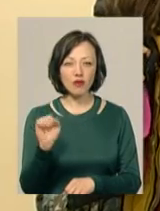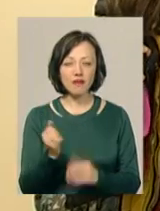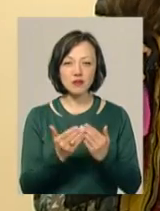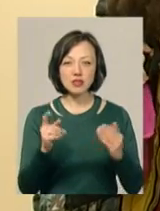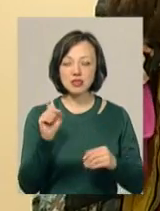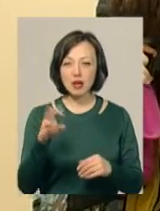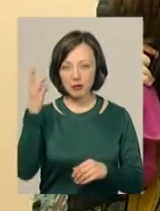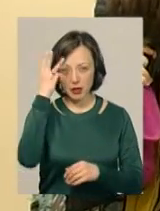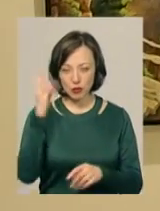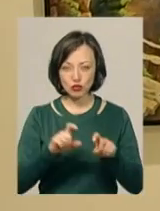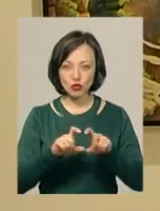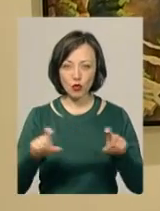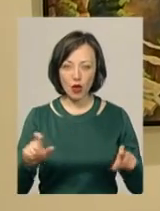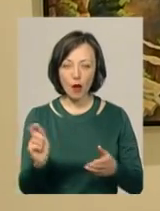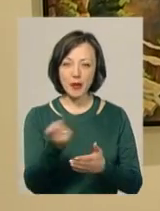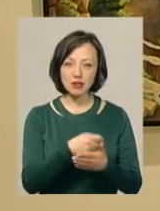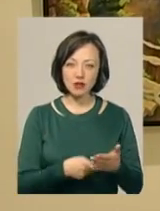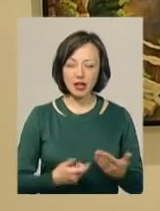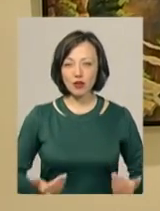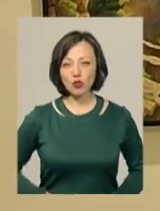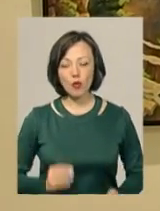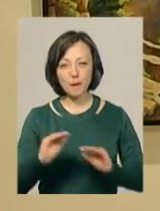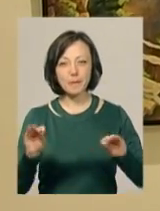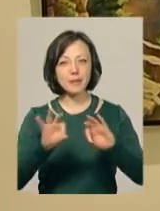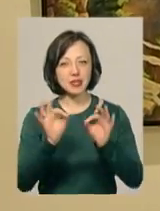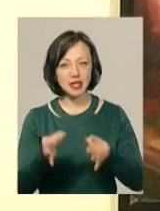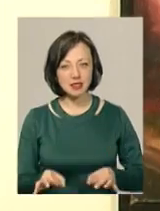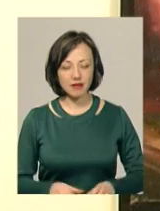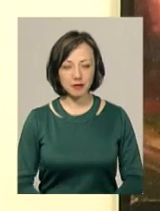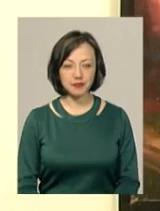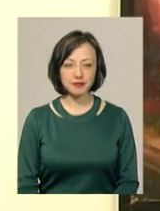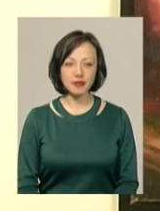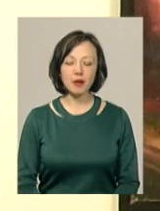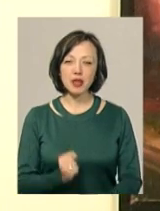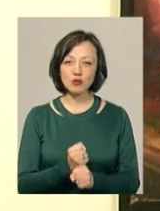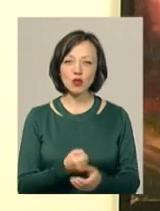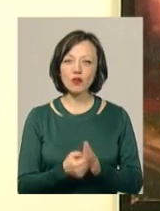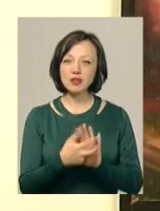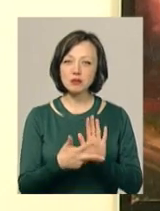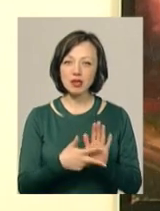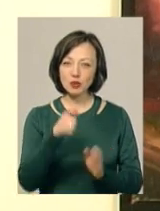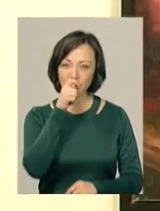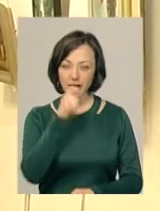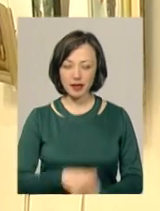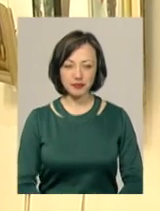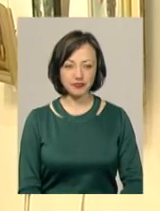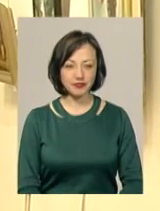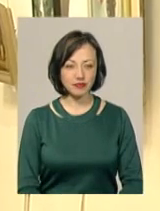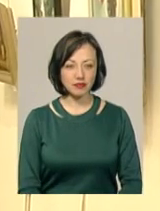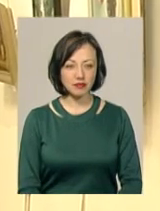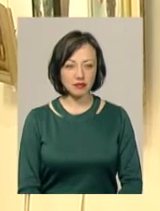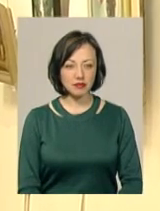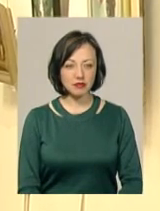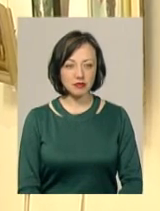залі Хмельницької дитячої школи образотворчого та декоративно-прикладного мистецтва. Діятиме вона до 18 квітня. Наталя Захарчук,